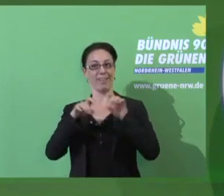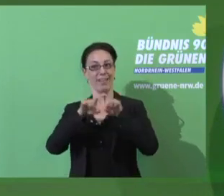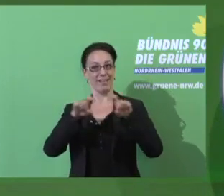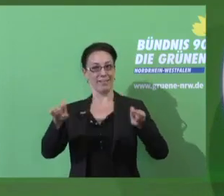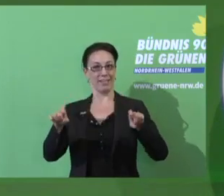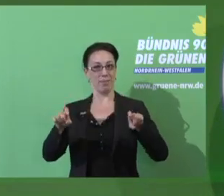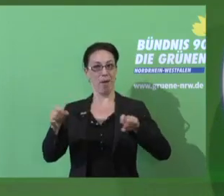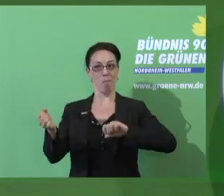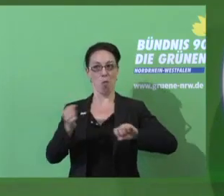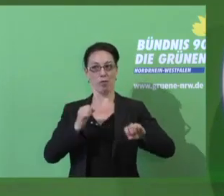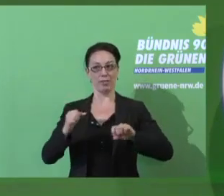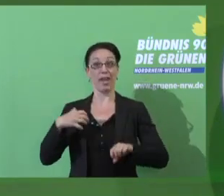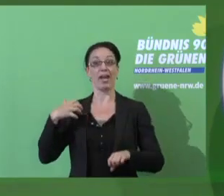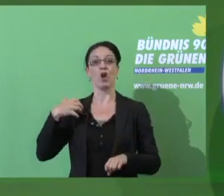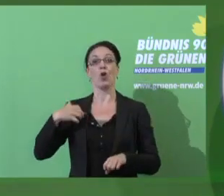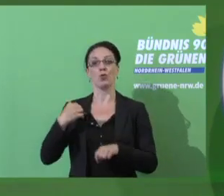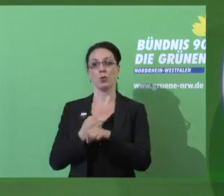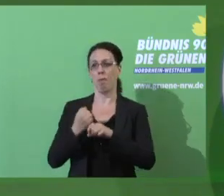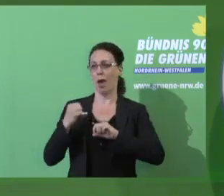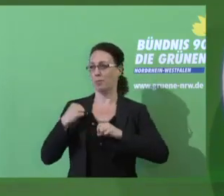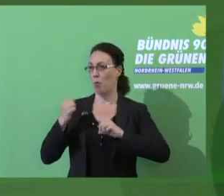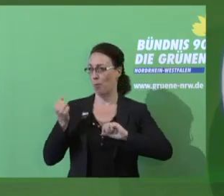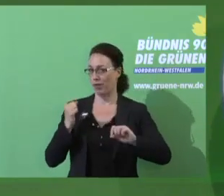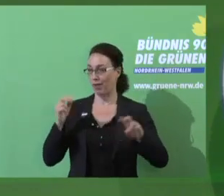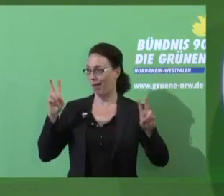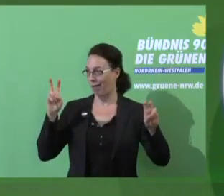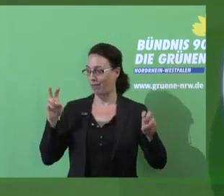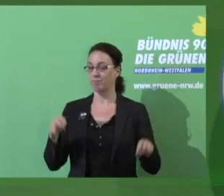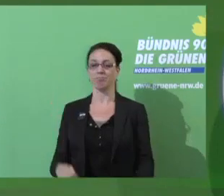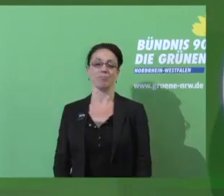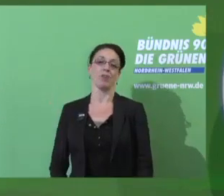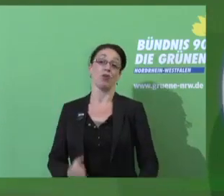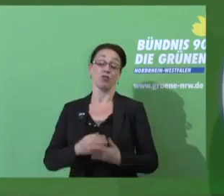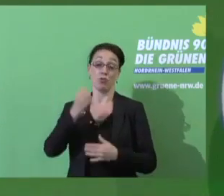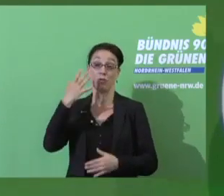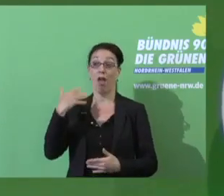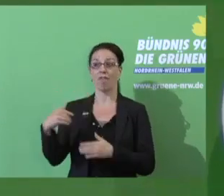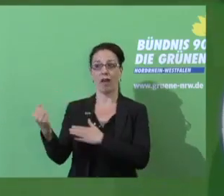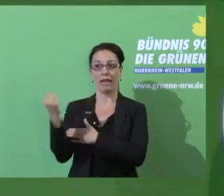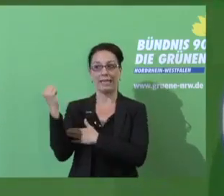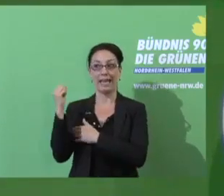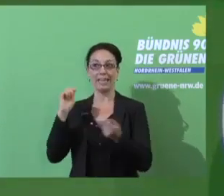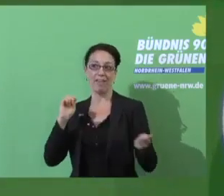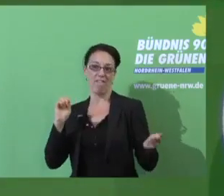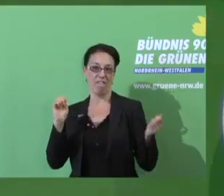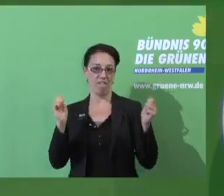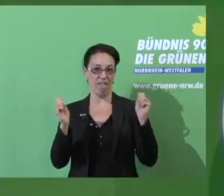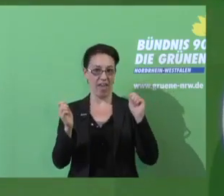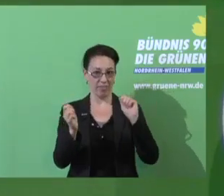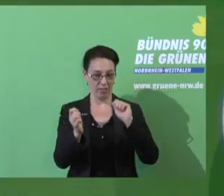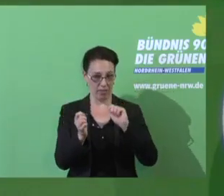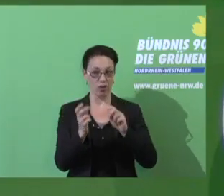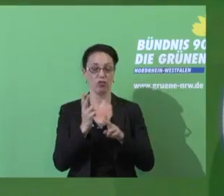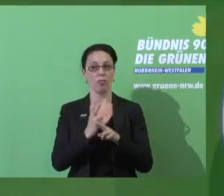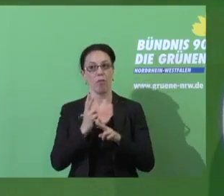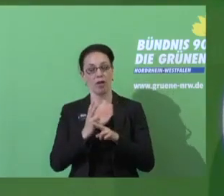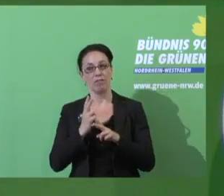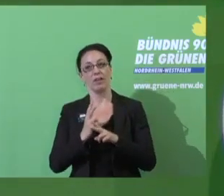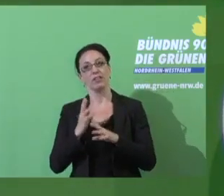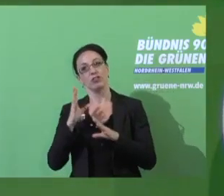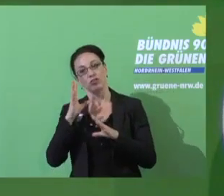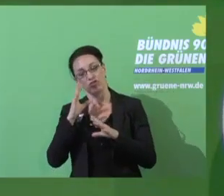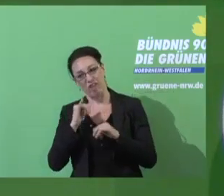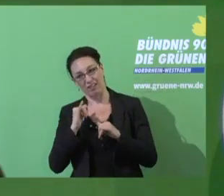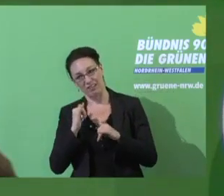mobil. Es ist ganz klar, nach der Energiewende, die zwar dank Schwarz-Gelb auch in gewissen